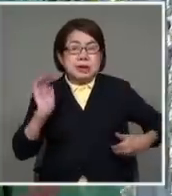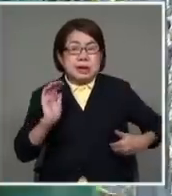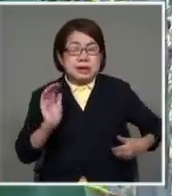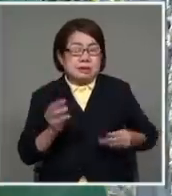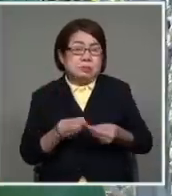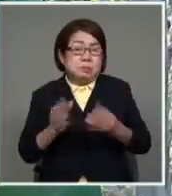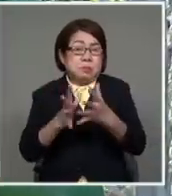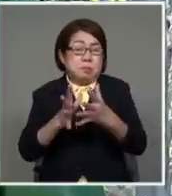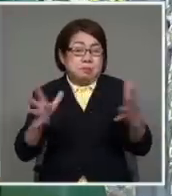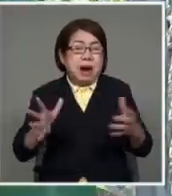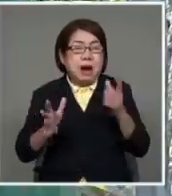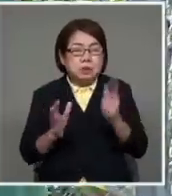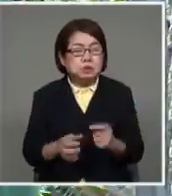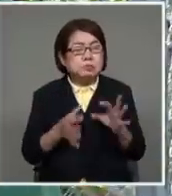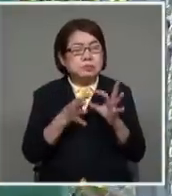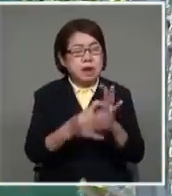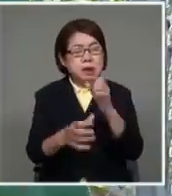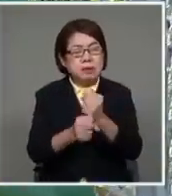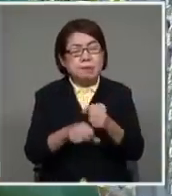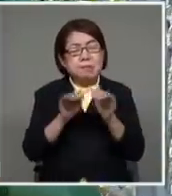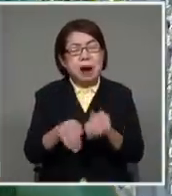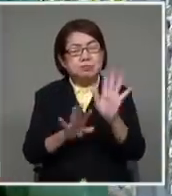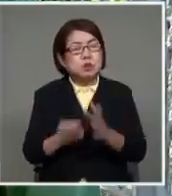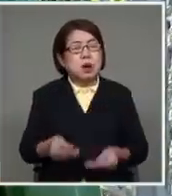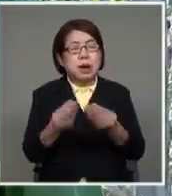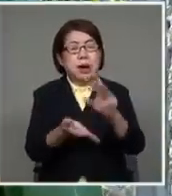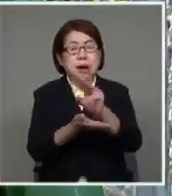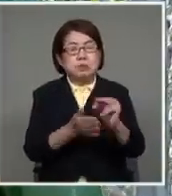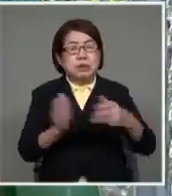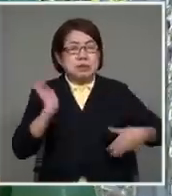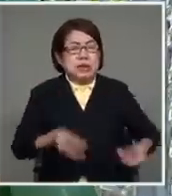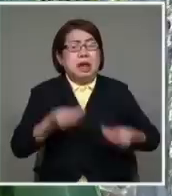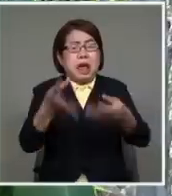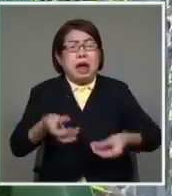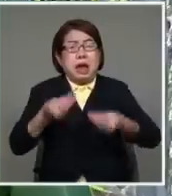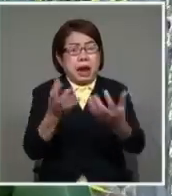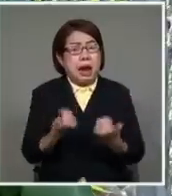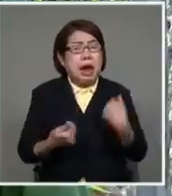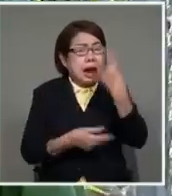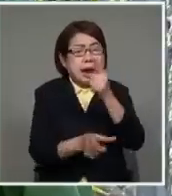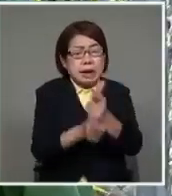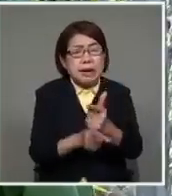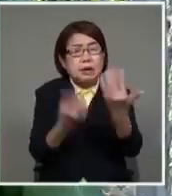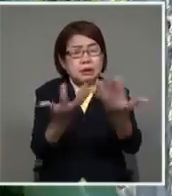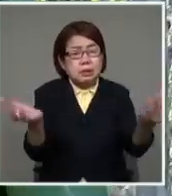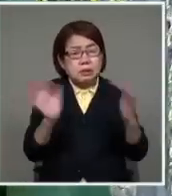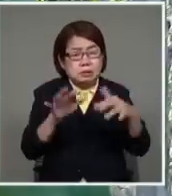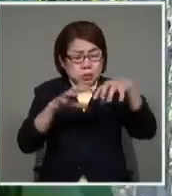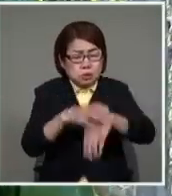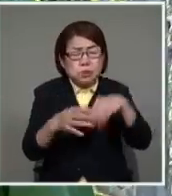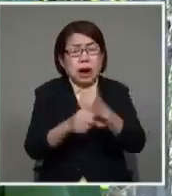จากอุตสาหกรรมนี้ให้ได้แล้วก็ต้องแบบมามอบให้มูลนิธิและใครจะดูแลใครจะสร้างกรงให้เขาได้หาเงินที่ไหนได้พว